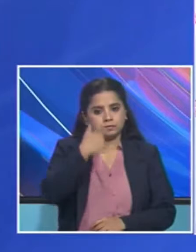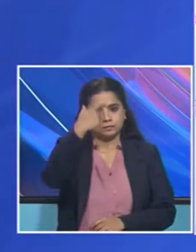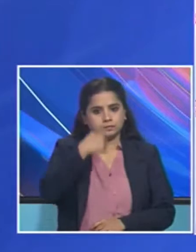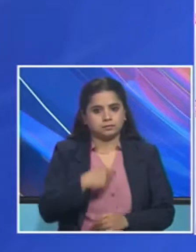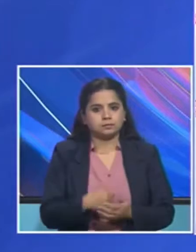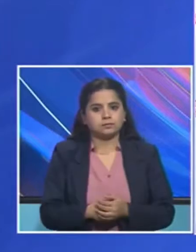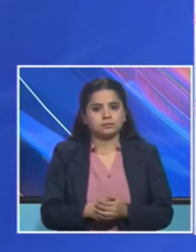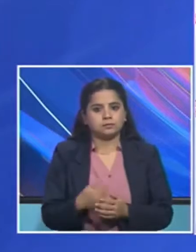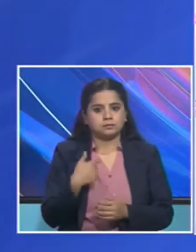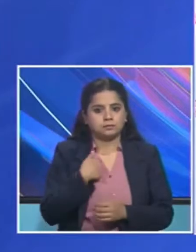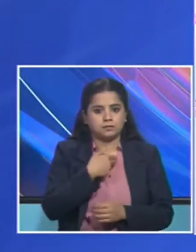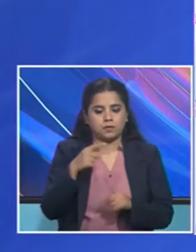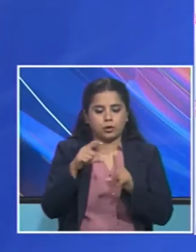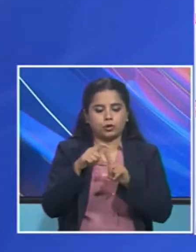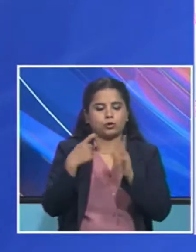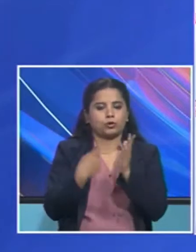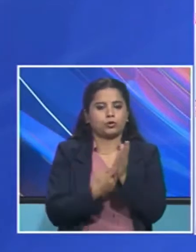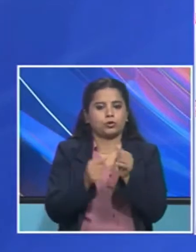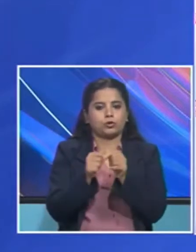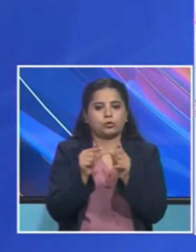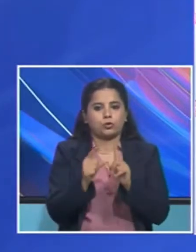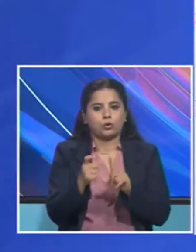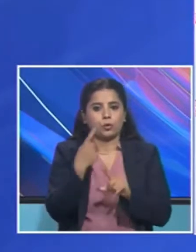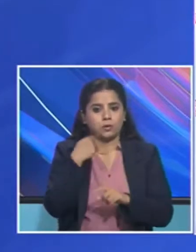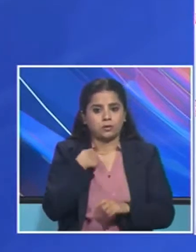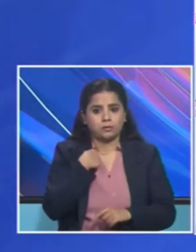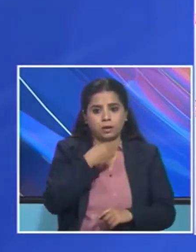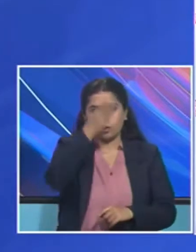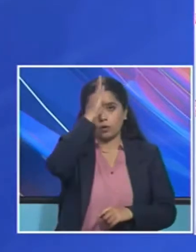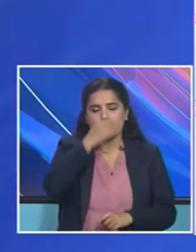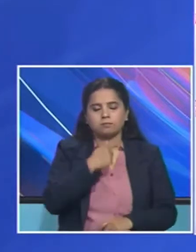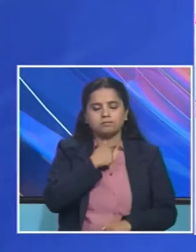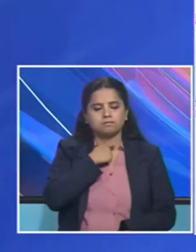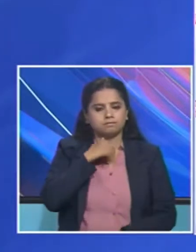मैं द्रौपदी मुर्मू ईश्वर की शपथ लेता हूँ